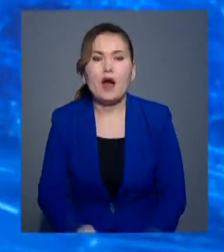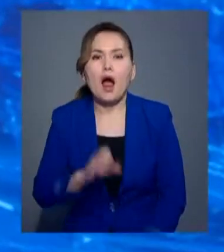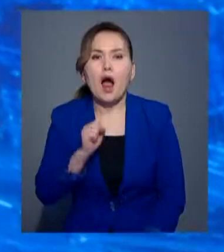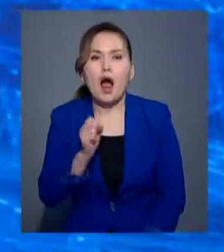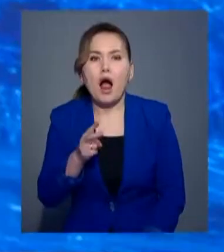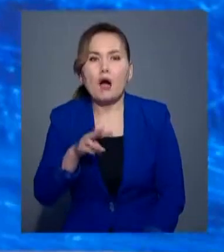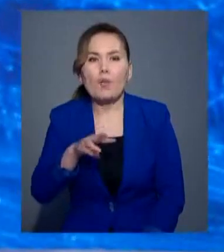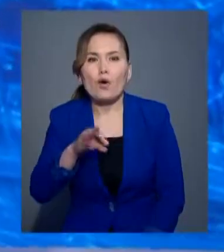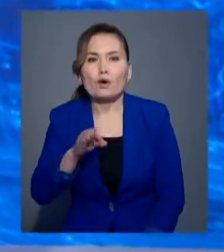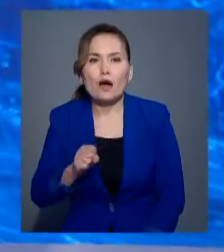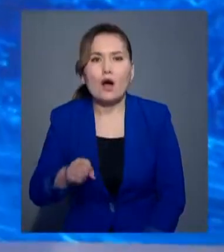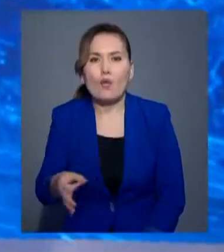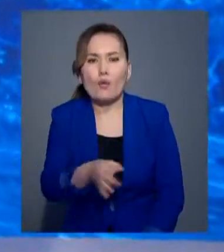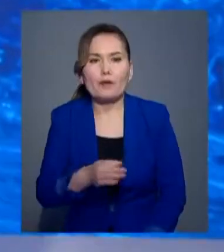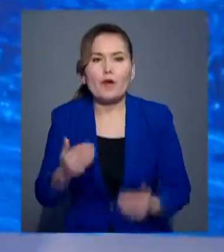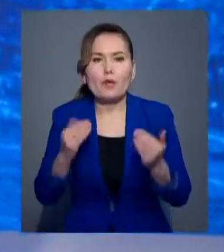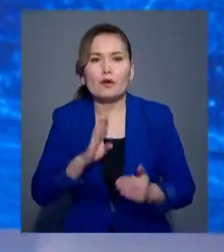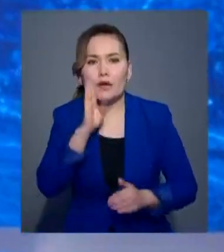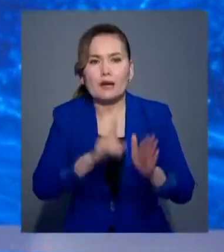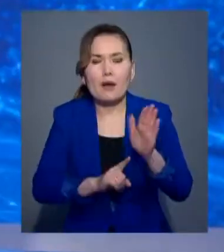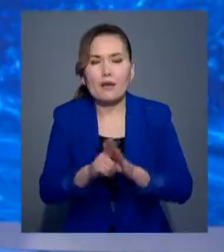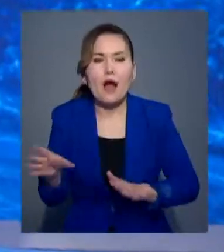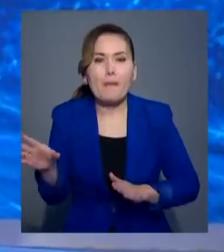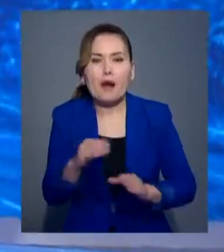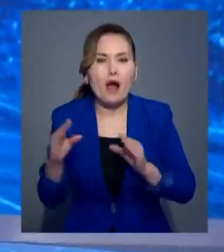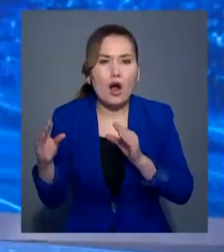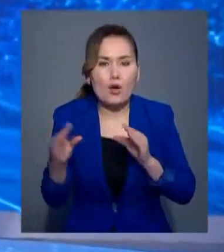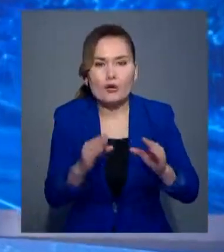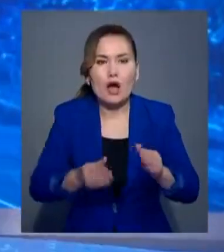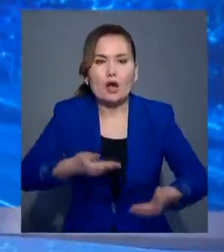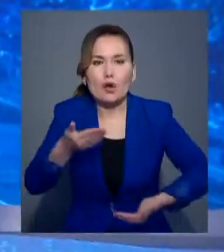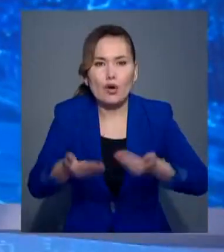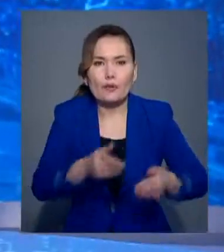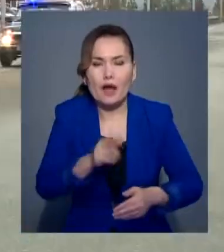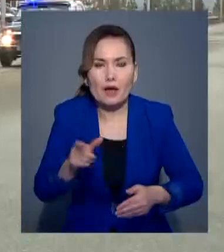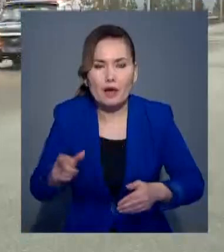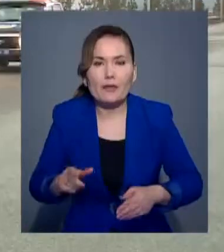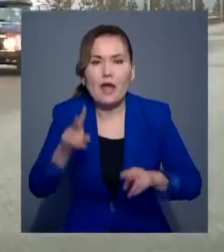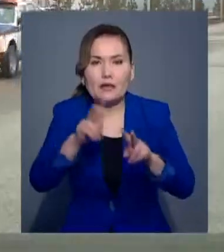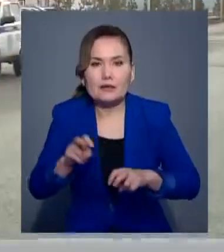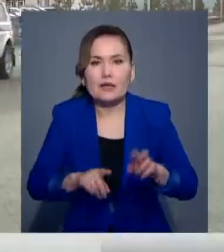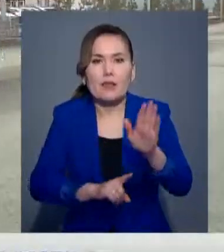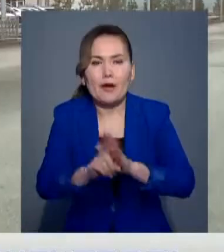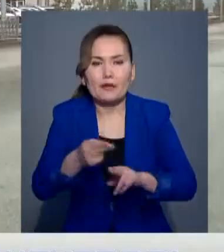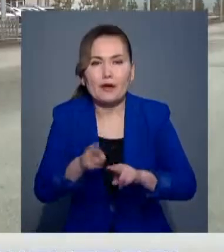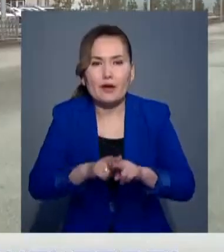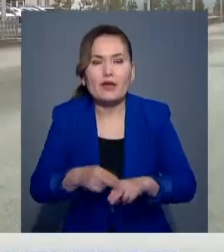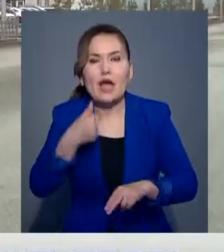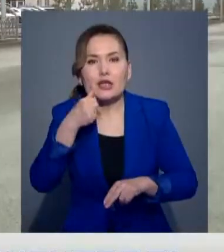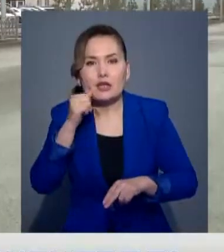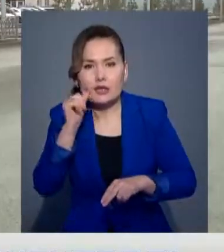Ақмола облысында бүгін таңертеңнен бастап барлық көліктер мен жаяу жүргіншілер тексеріліп жатыр. Себебі кеше